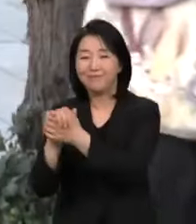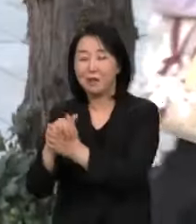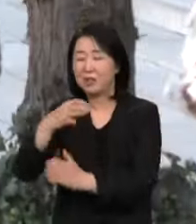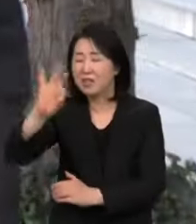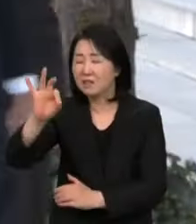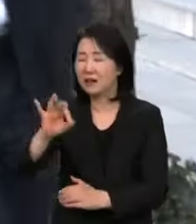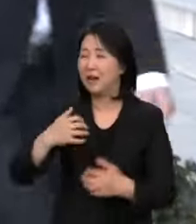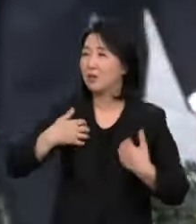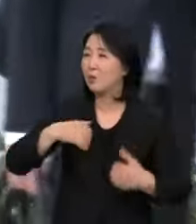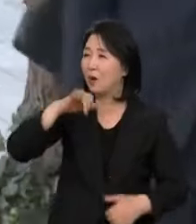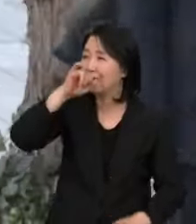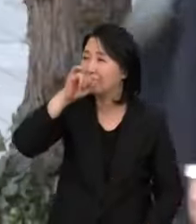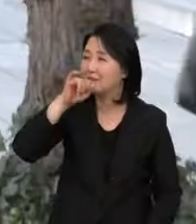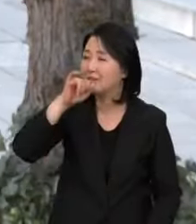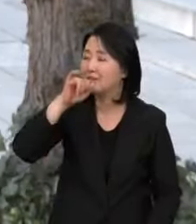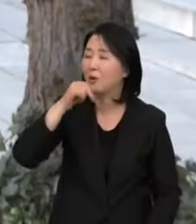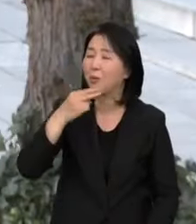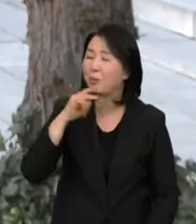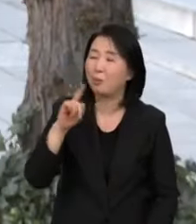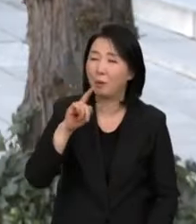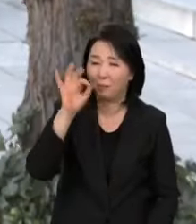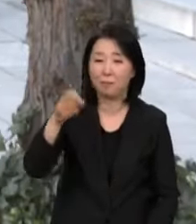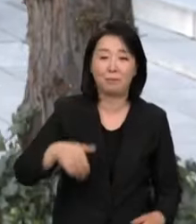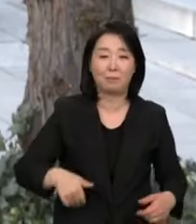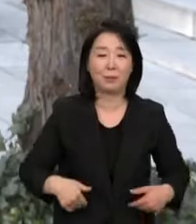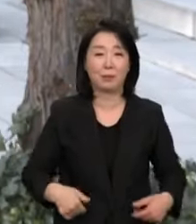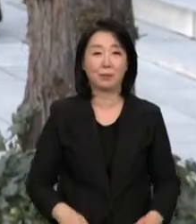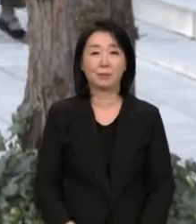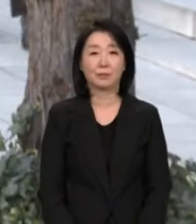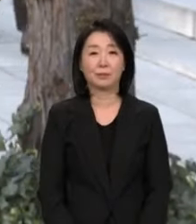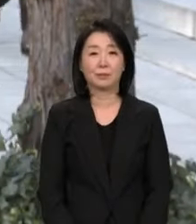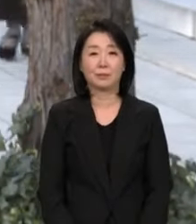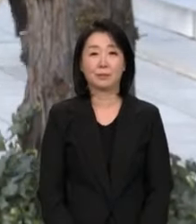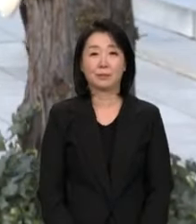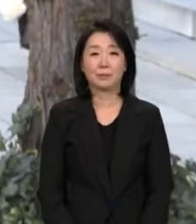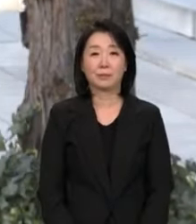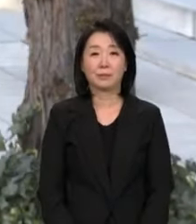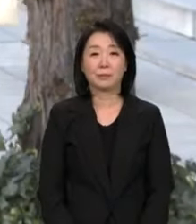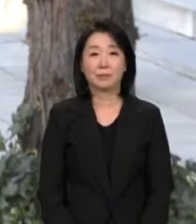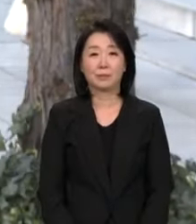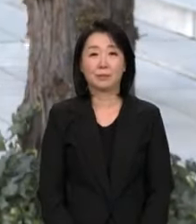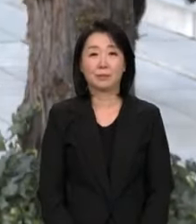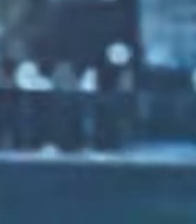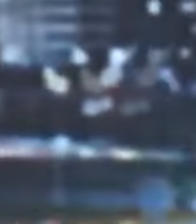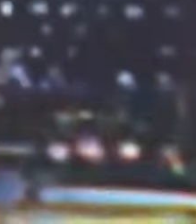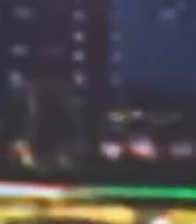과연 희소식일지 두고 봐야 할것 같습니다. 도쿄에서 JTBC 김현희입니다.